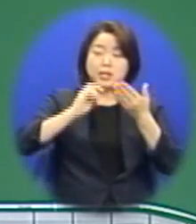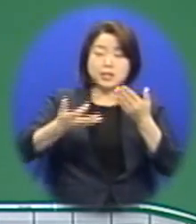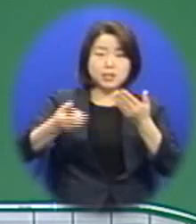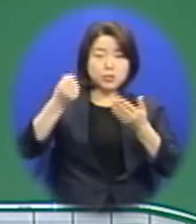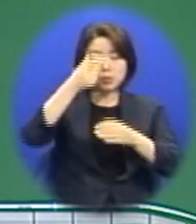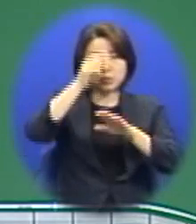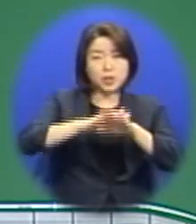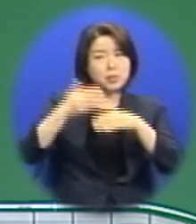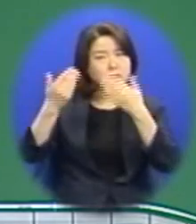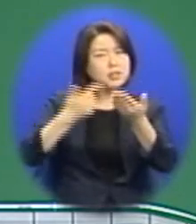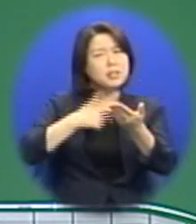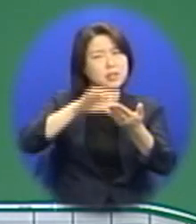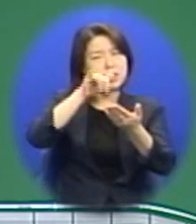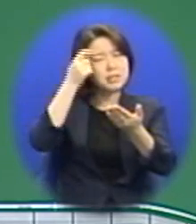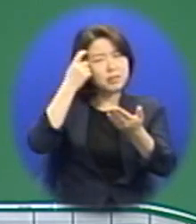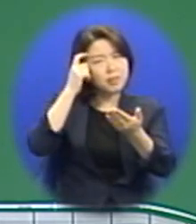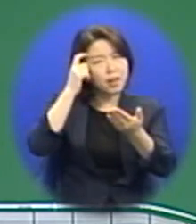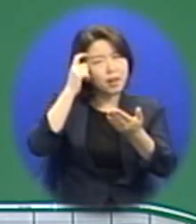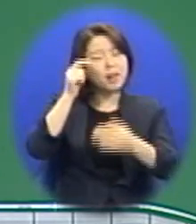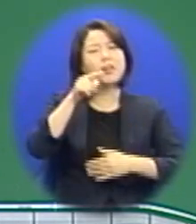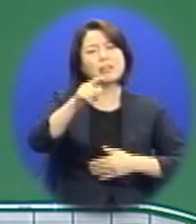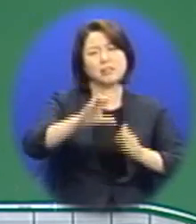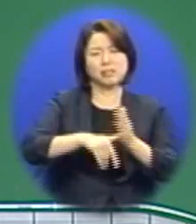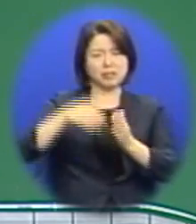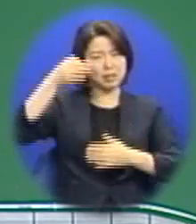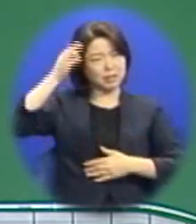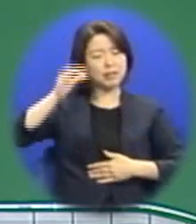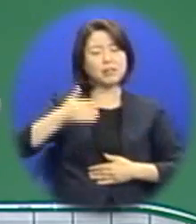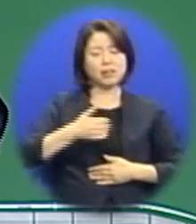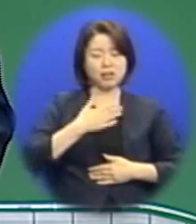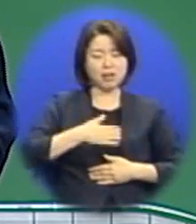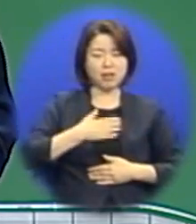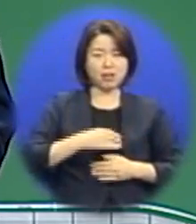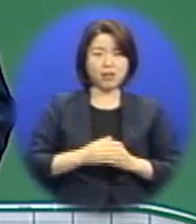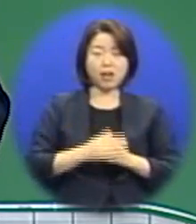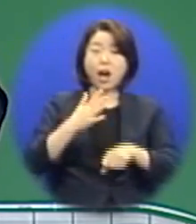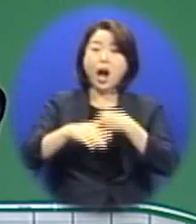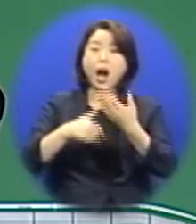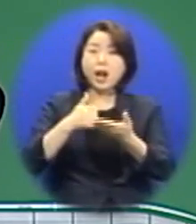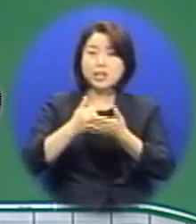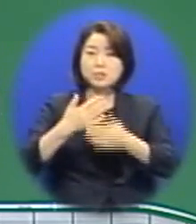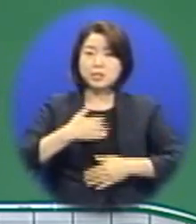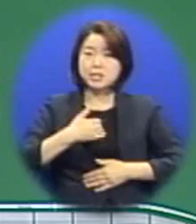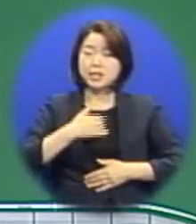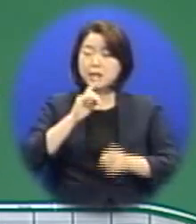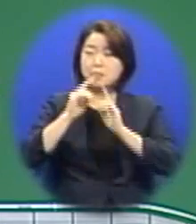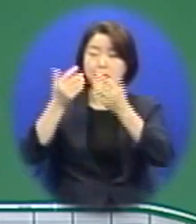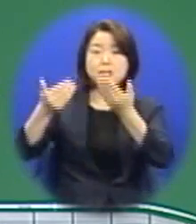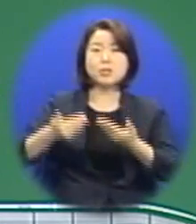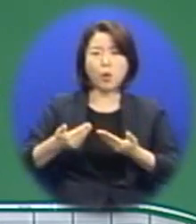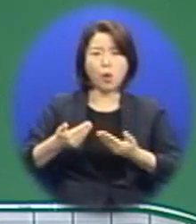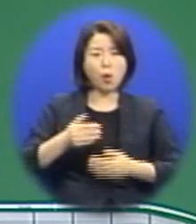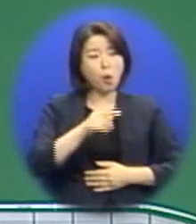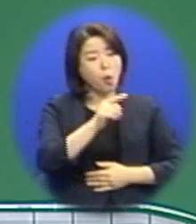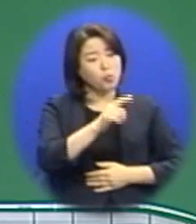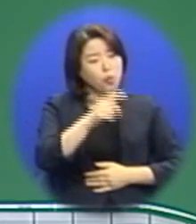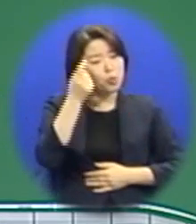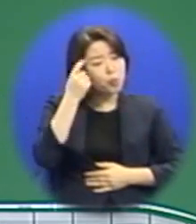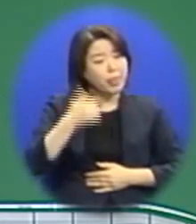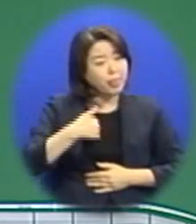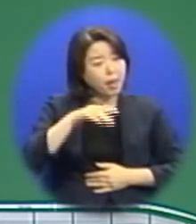있었나. 그때 깨달았어요. 하나님께서 저에게 말씀하시는 것 같아요. 넌 왜 내 앞에만 오면 그렇게 화를